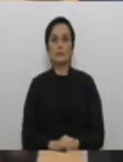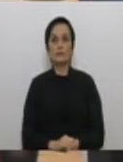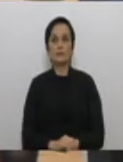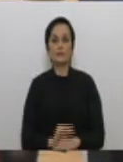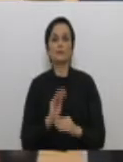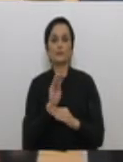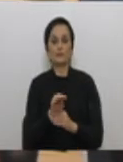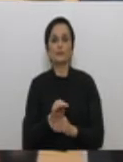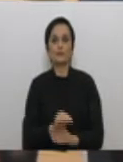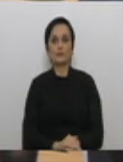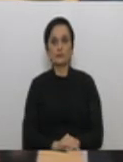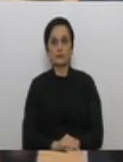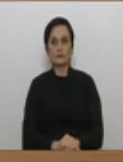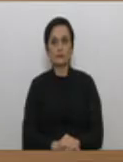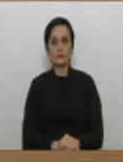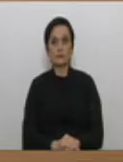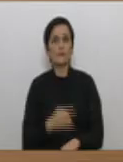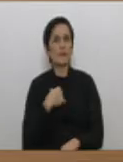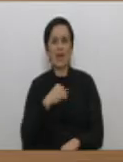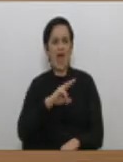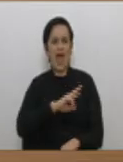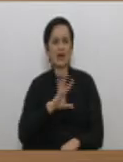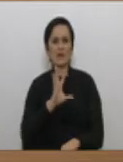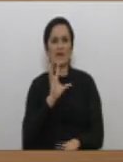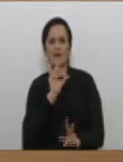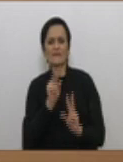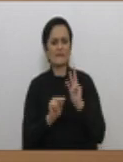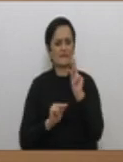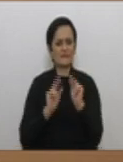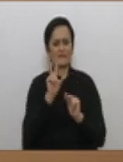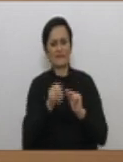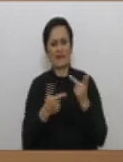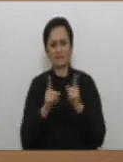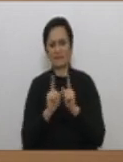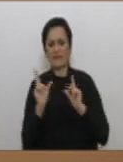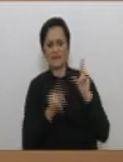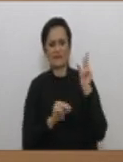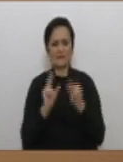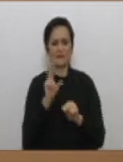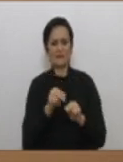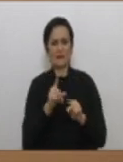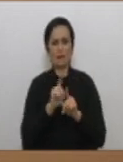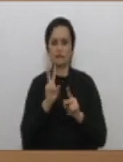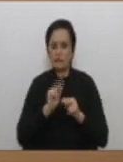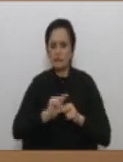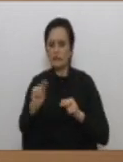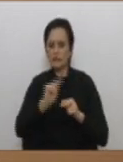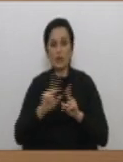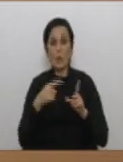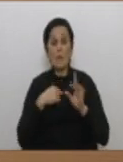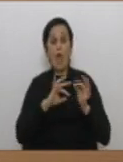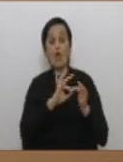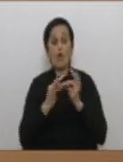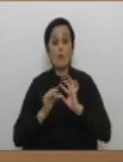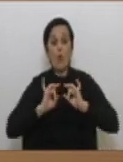დაუბრუნდით თუ შეიძლება. Mă ar mi-i corp, patet, icada, ragața, eseti, ragața, da, mozgrovi, mă adamia, mă mohevi,